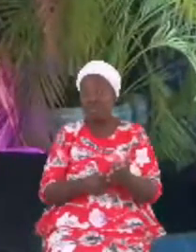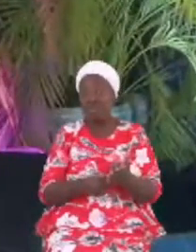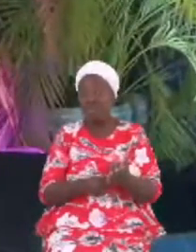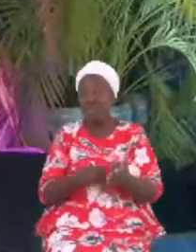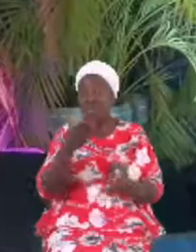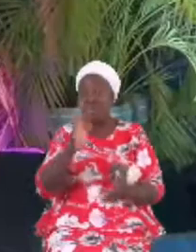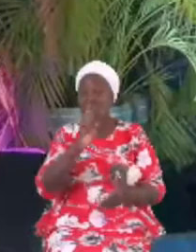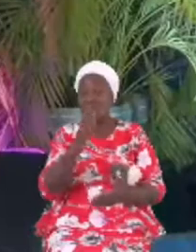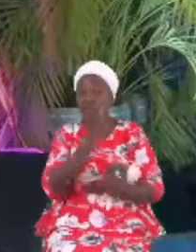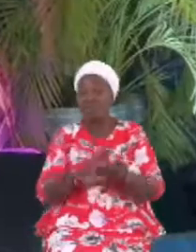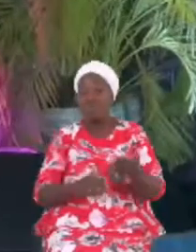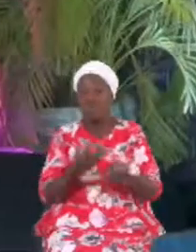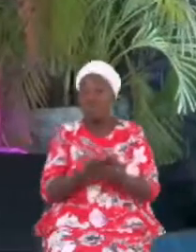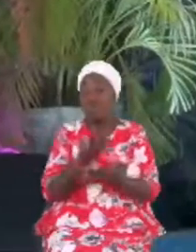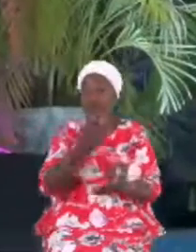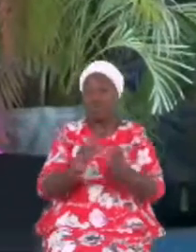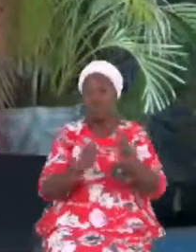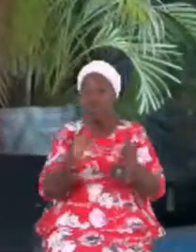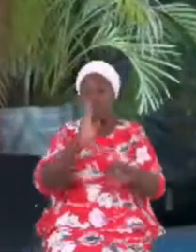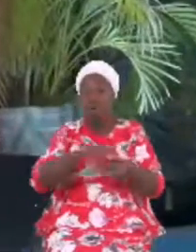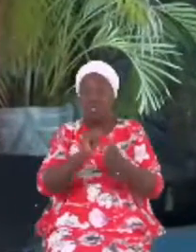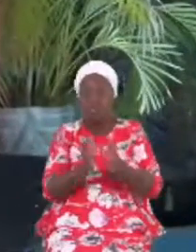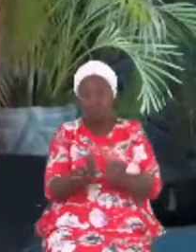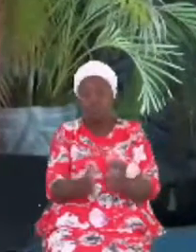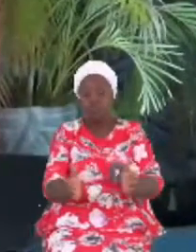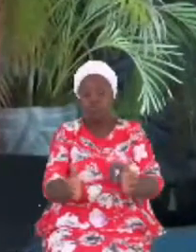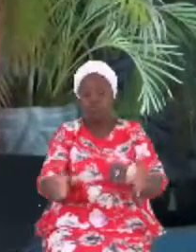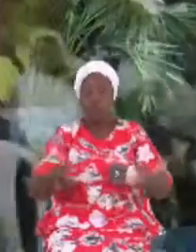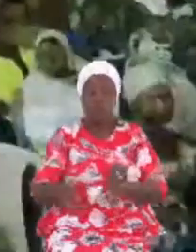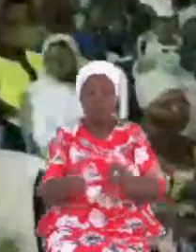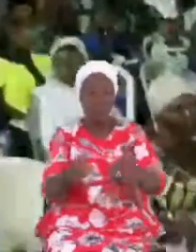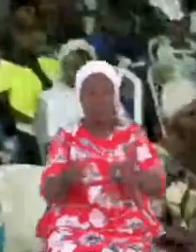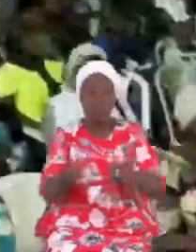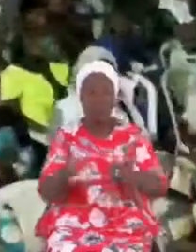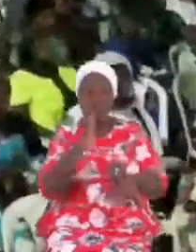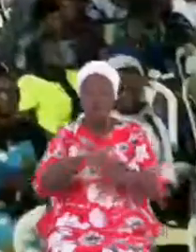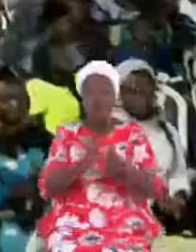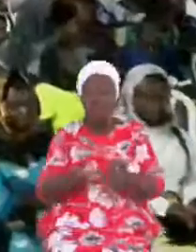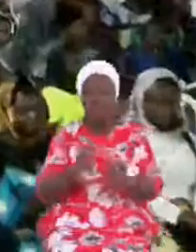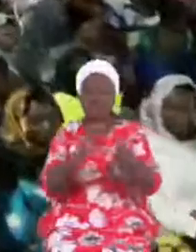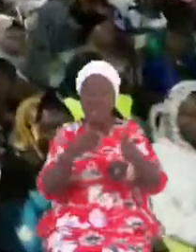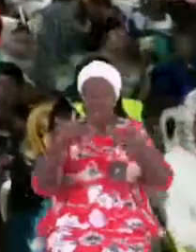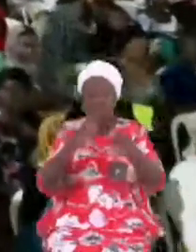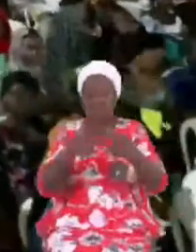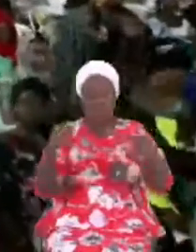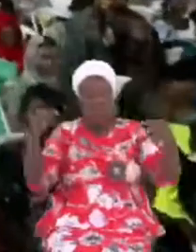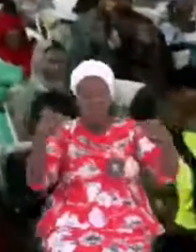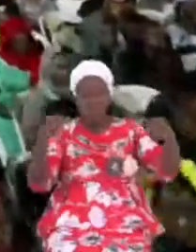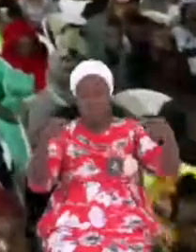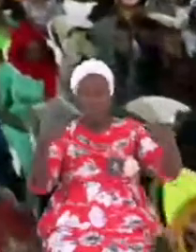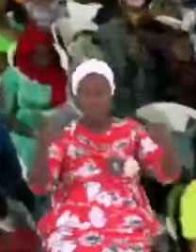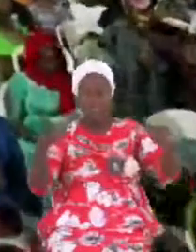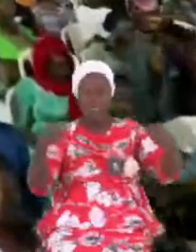il y a certains riches sur cette voie large, sur ce chemin qui conduit dans la voie